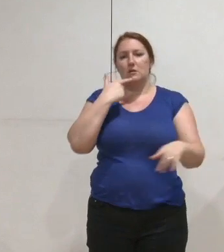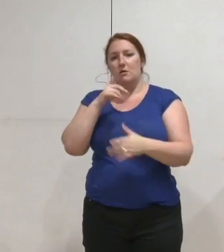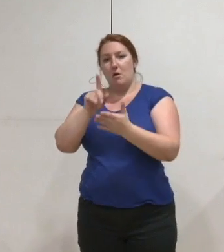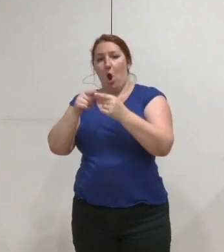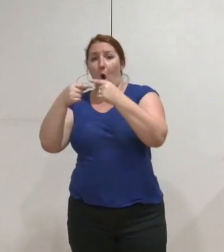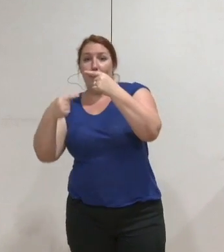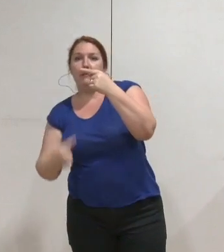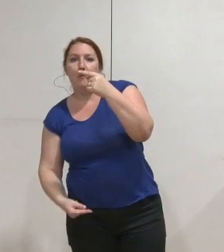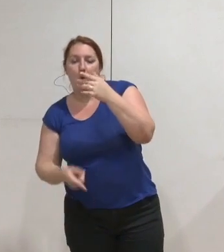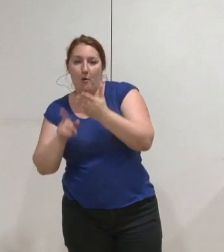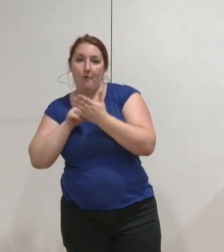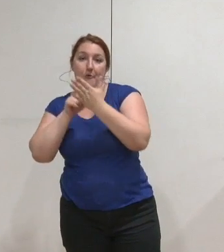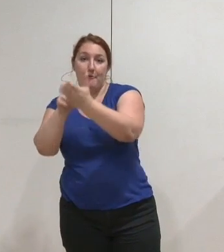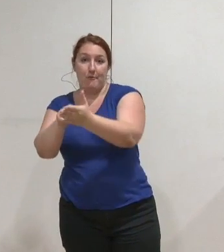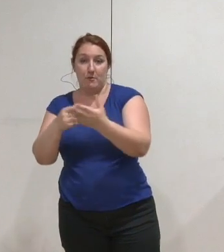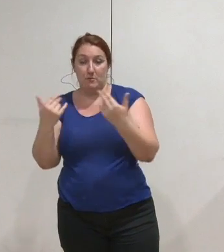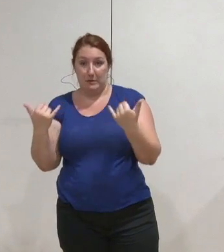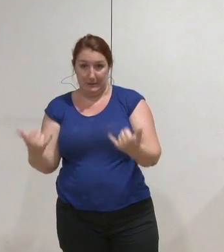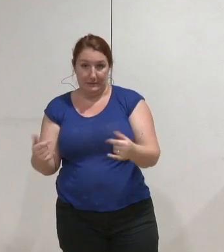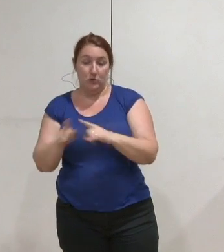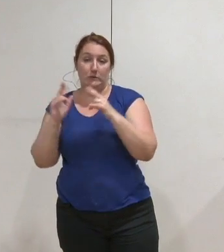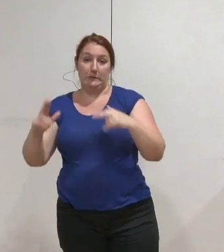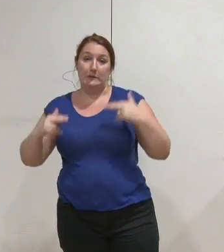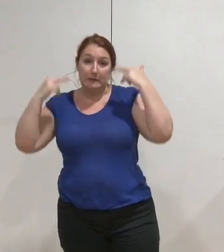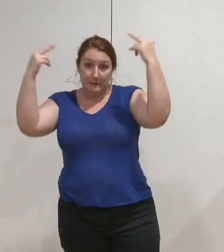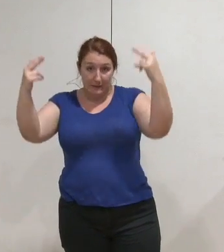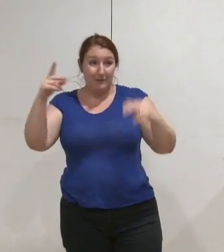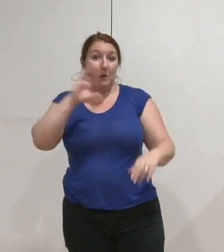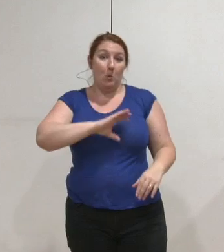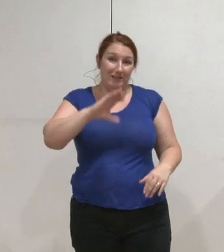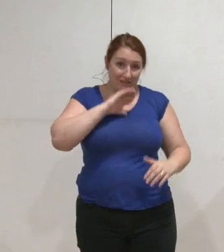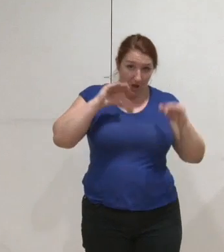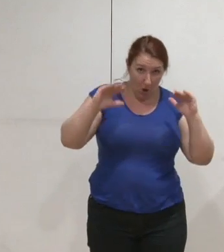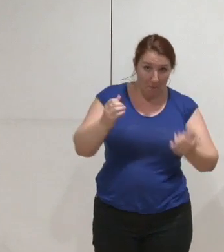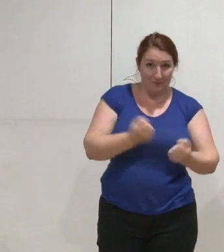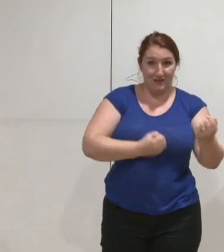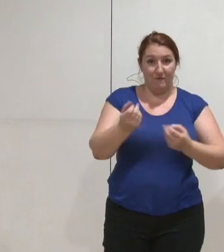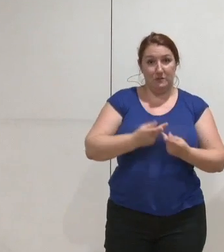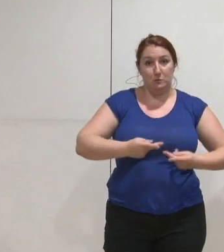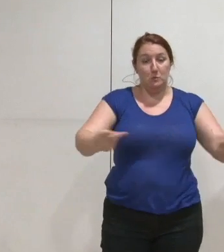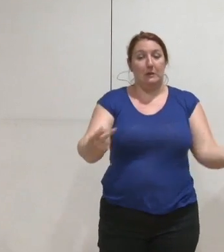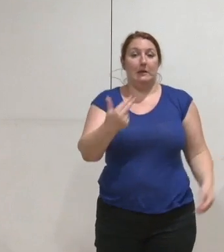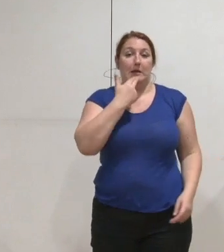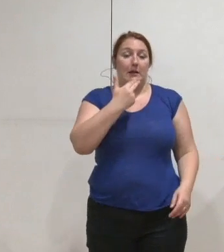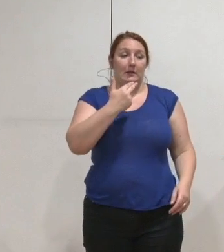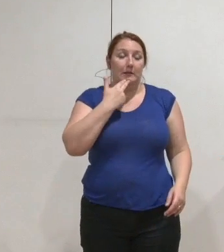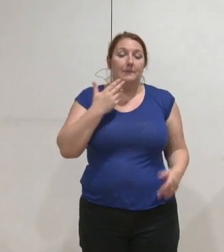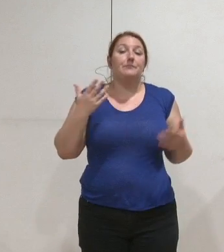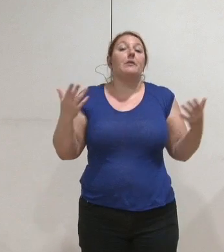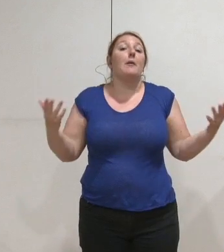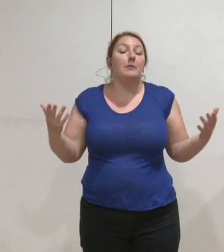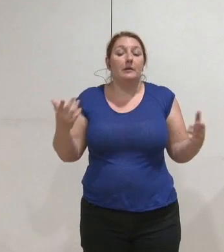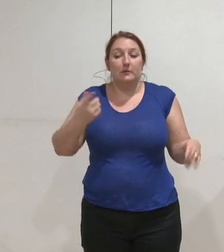qui est aussi élevé dans cette ville et un service public de qualité alors ensuite on a été